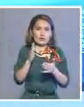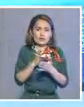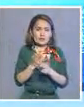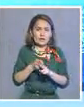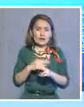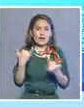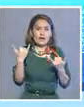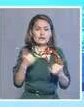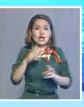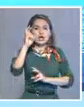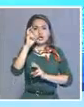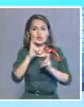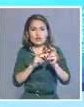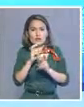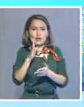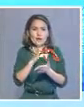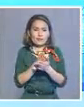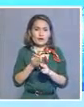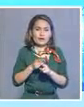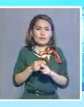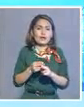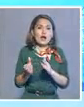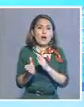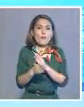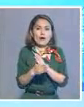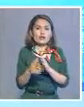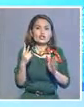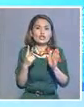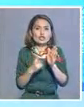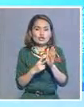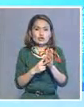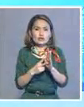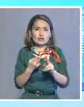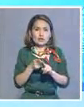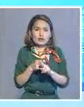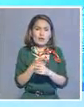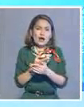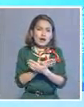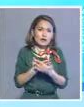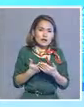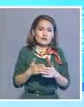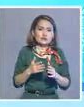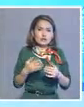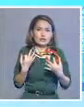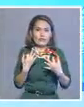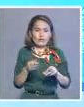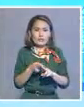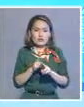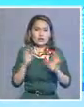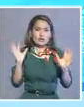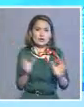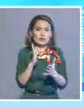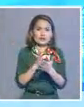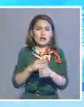дамытуға бел буған жалғыз ғана шаруа бар. Ол тоғанға бекіре тұқымдас балықтың 7 түрін жіберіп, қысы жаз күтеді. Әзір пайдасынан гөрі шығыны